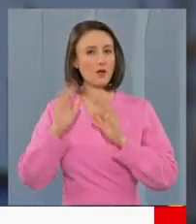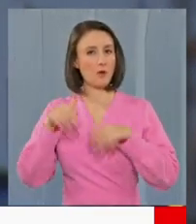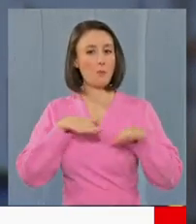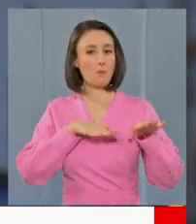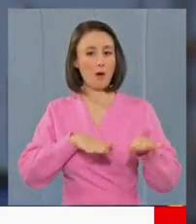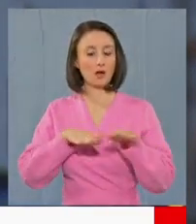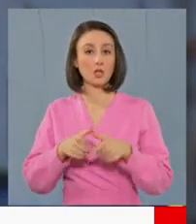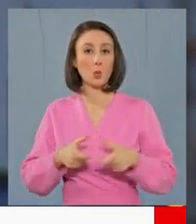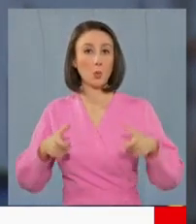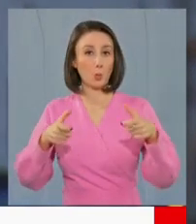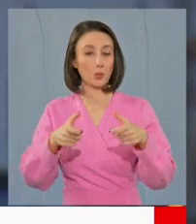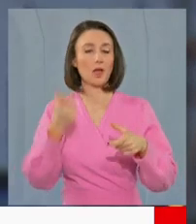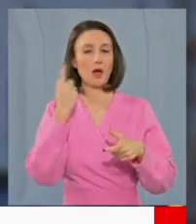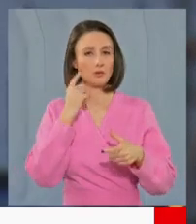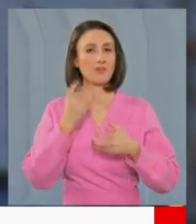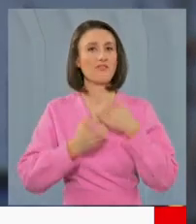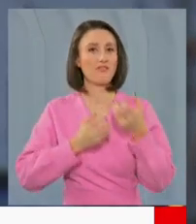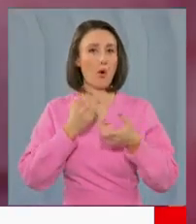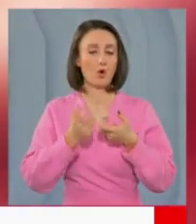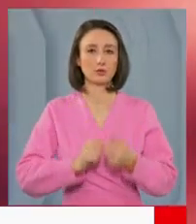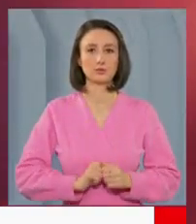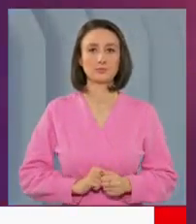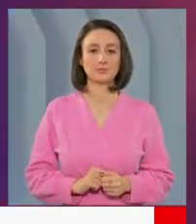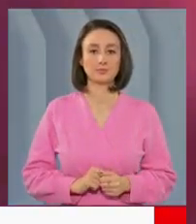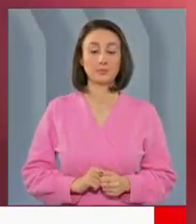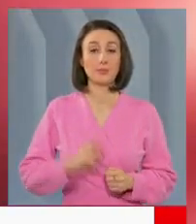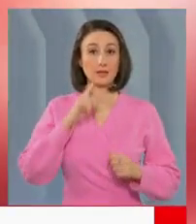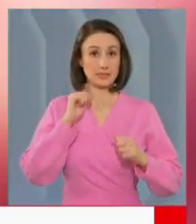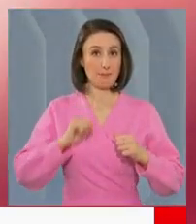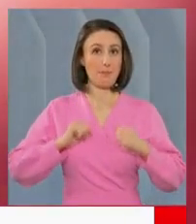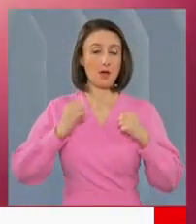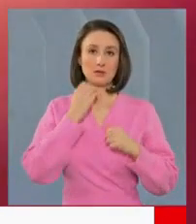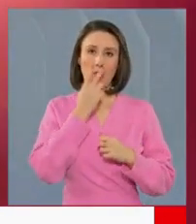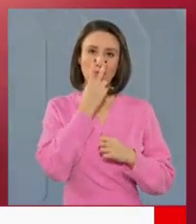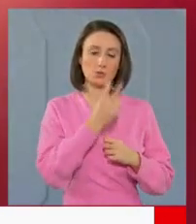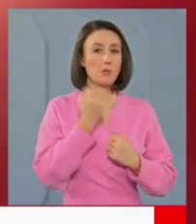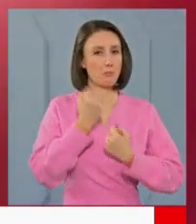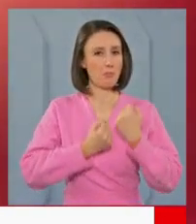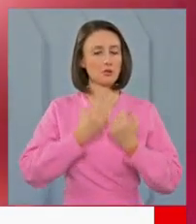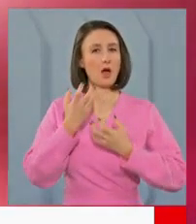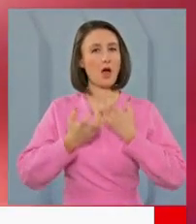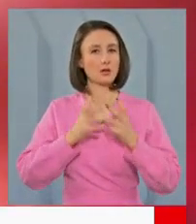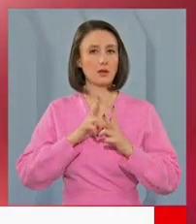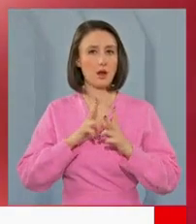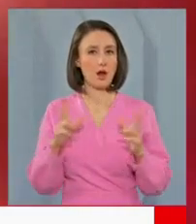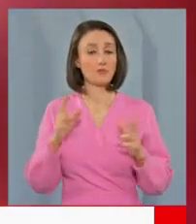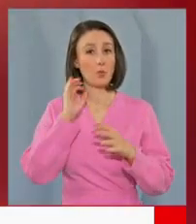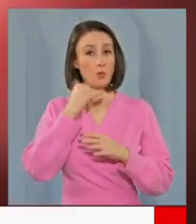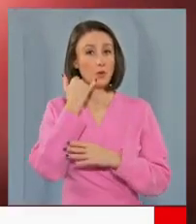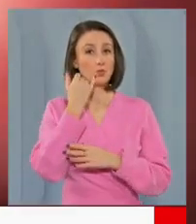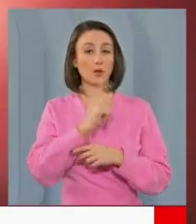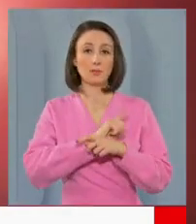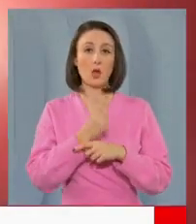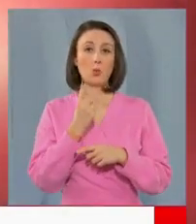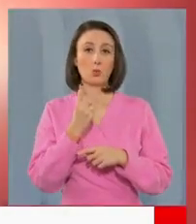parcată în curtea casei a fost cuprinsă de flăcări uriașe. Speriați, când au văzut că mașina ardea ca o torță, oamenii au sunat imediat